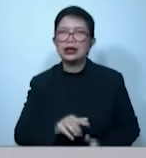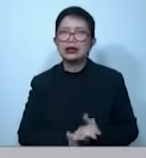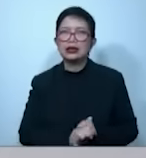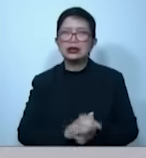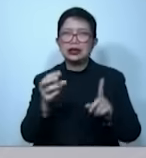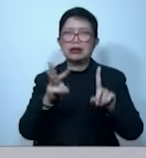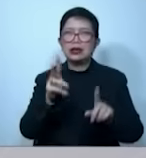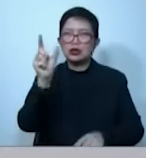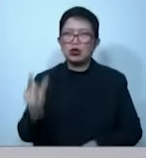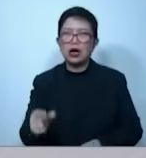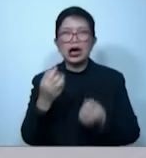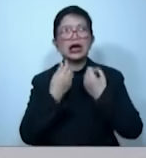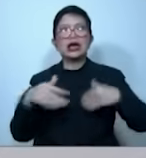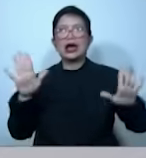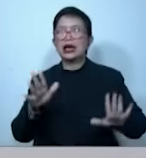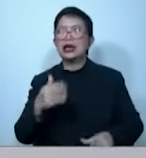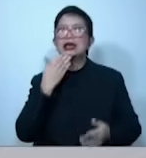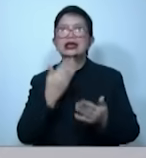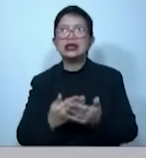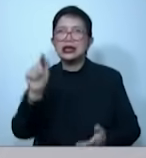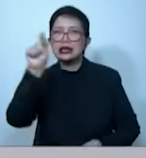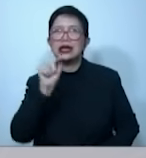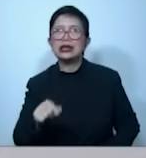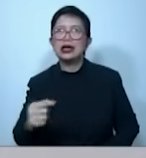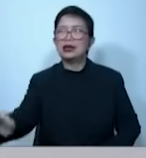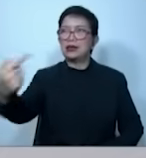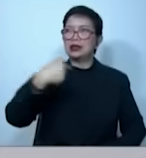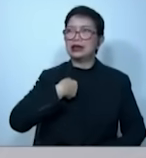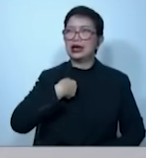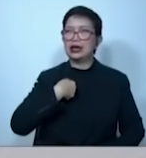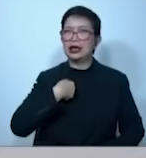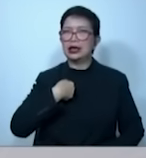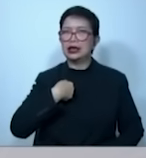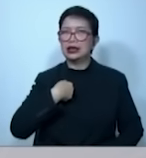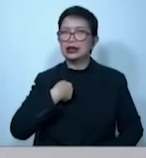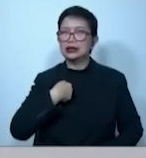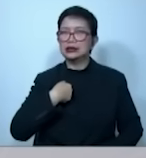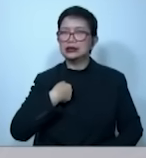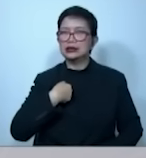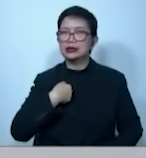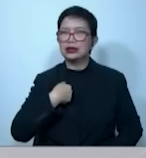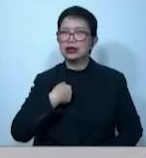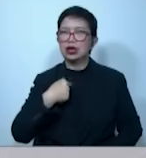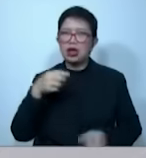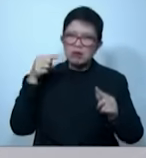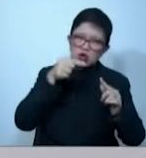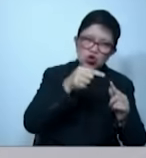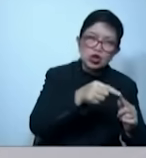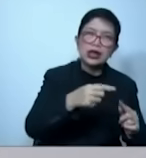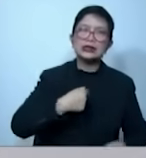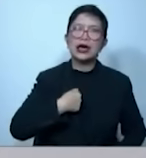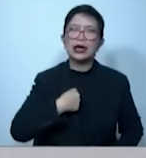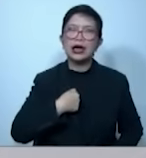kepada saya itu tendensius Pak Ganjar ya itu tendensius dan